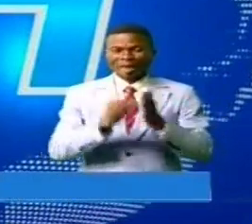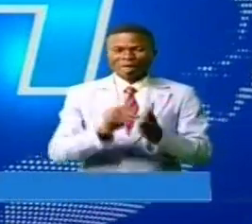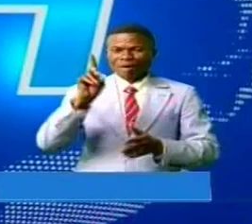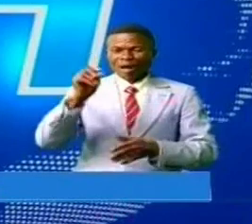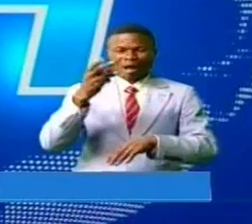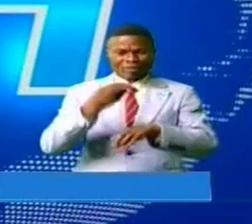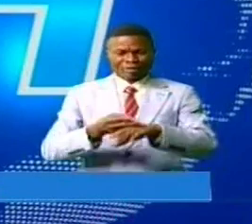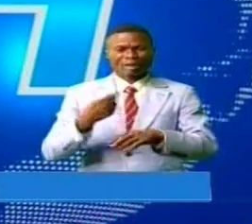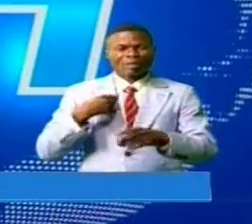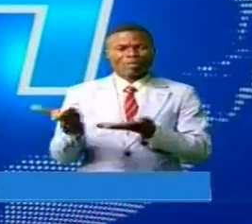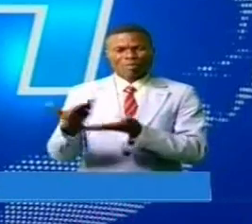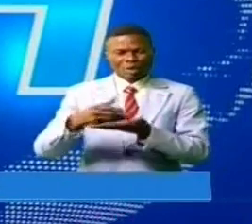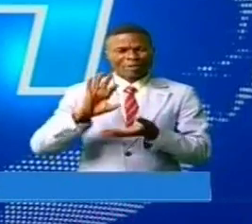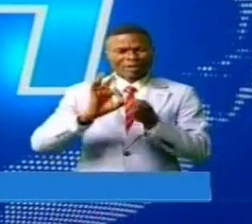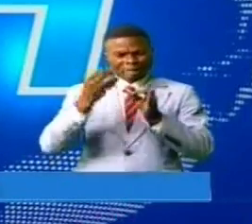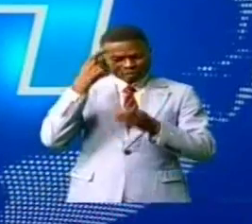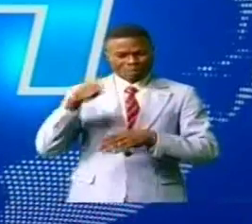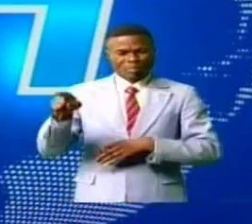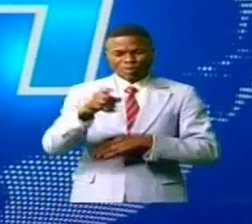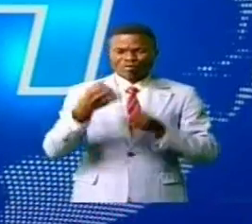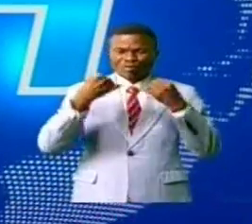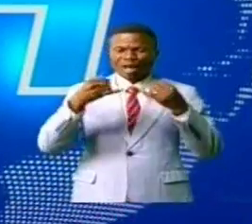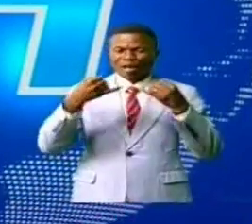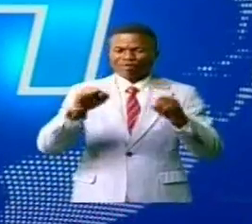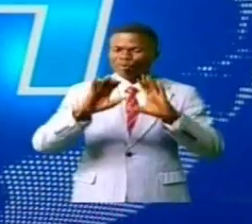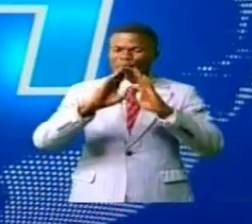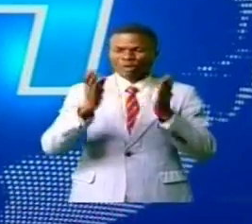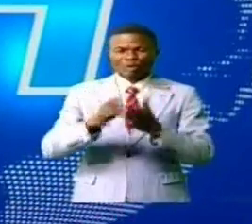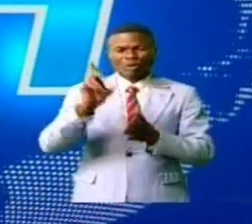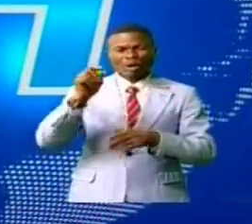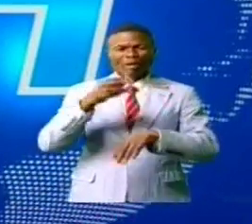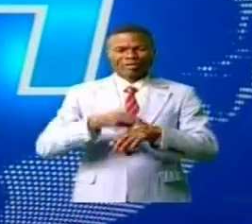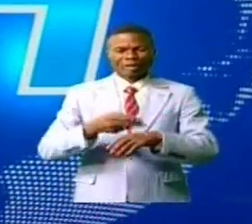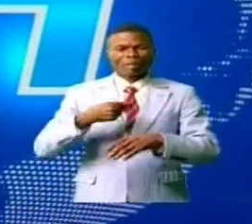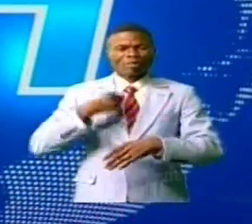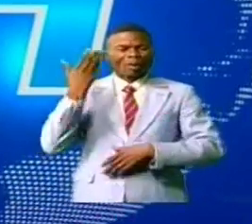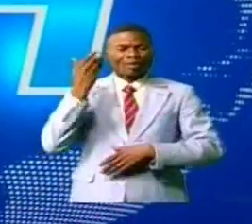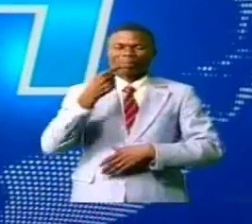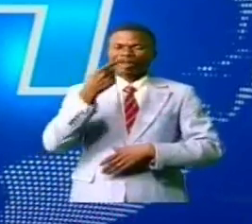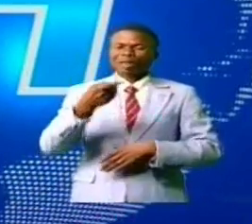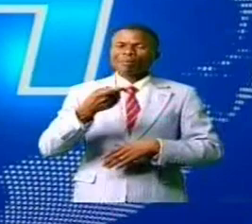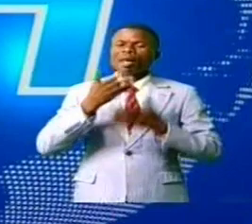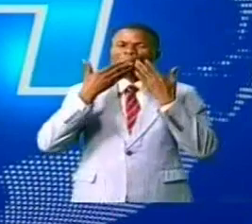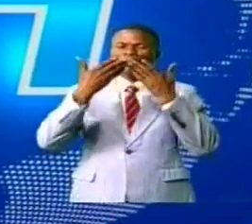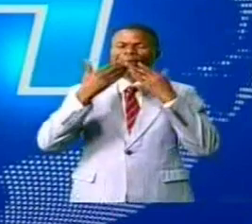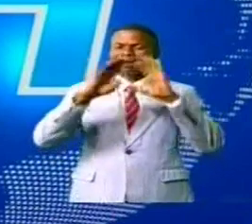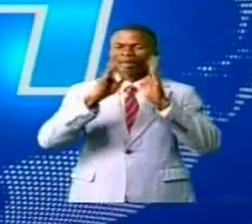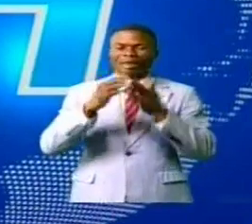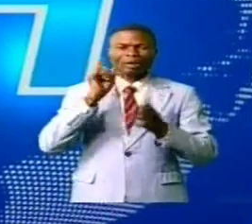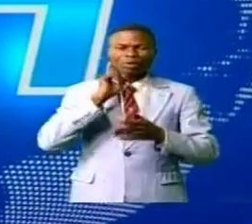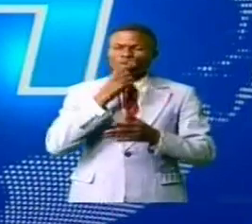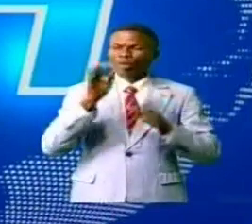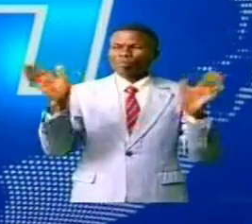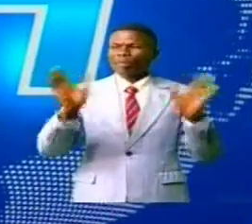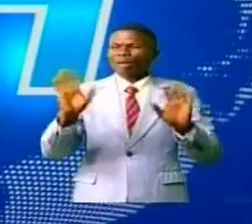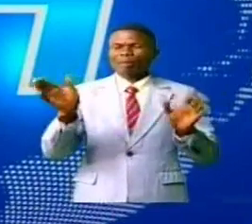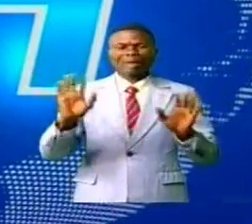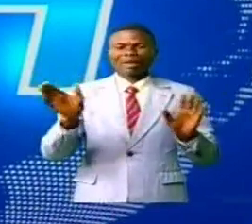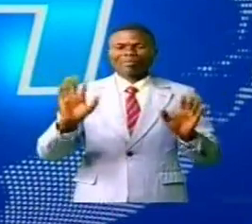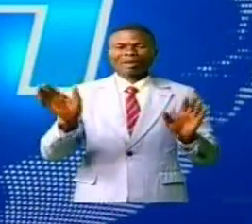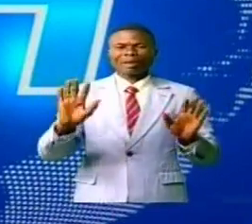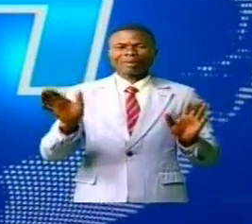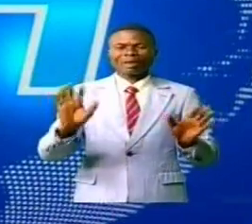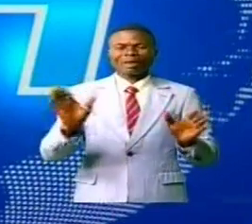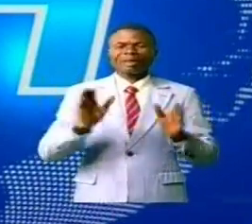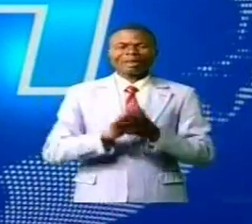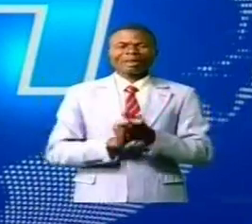quittez pas. Dans 30 minutes, Sandra Nyangui va revenir sur ce même plateau pour la grande édition du journal des 20h.